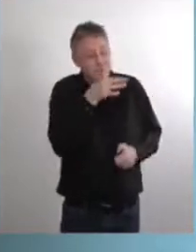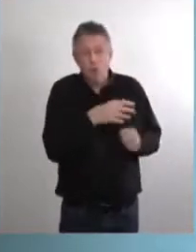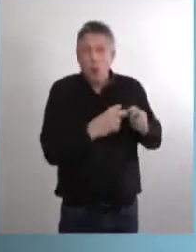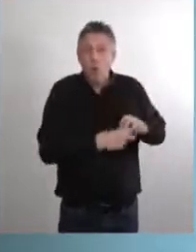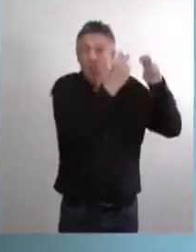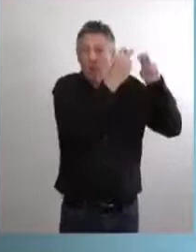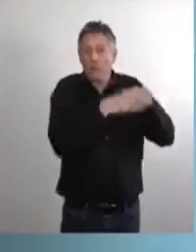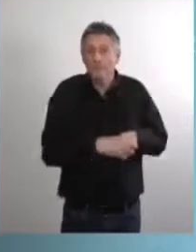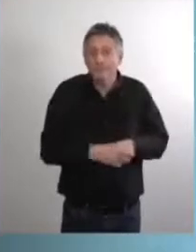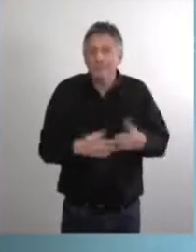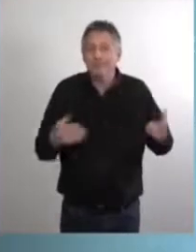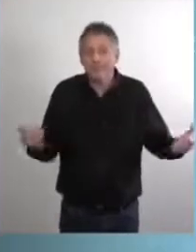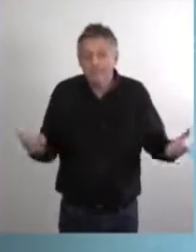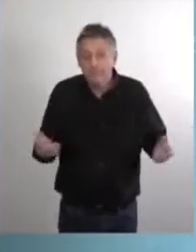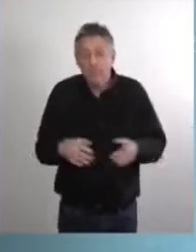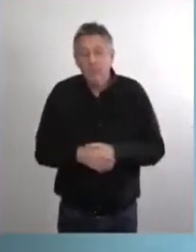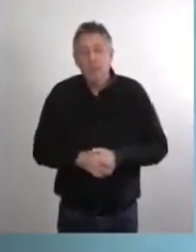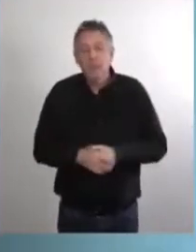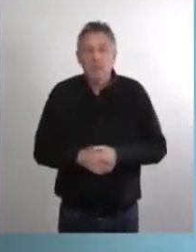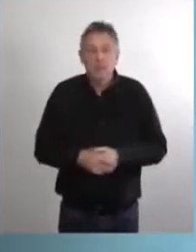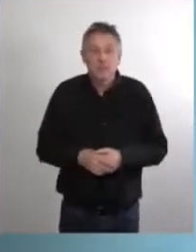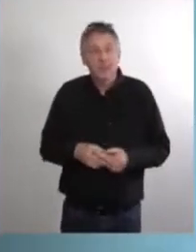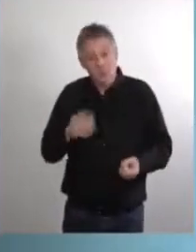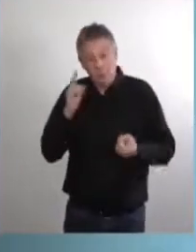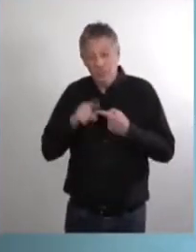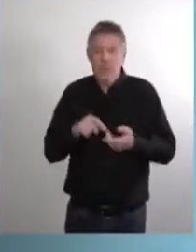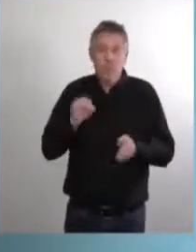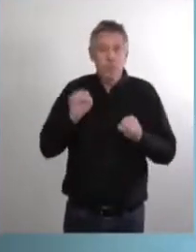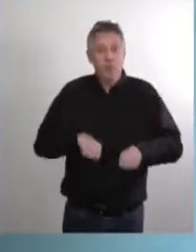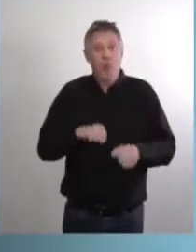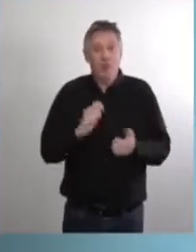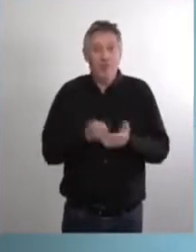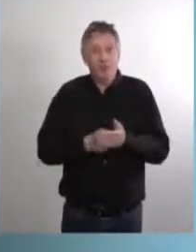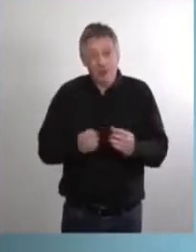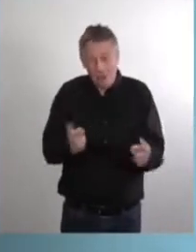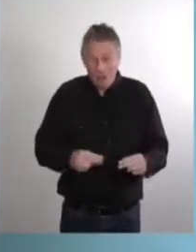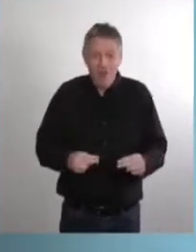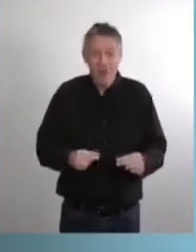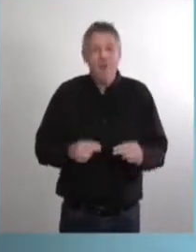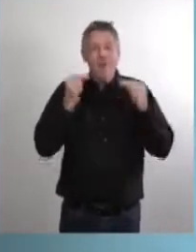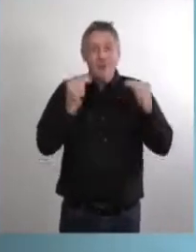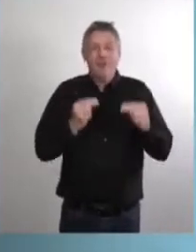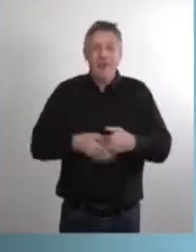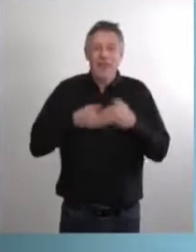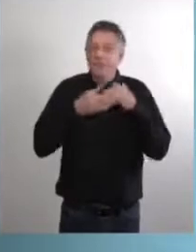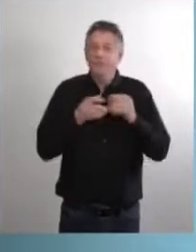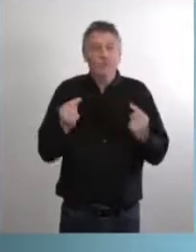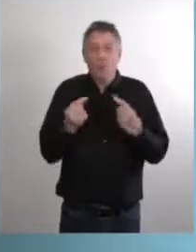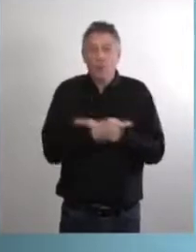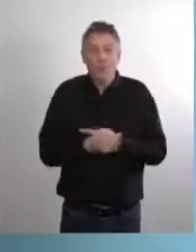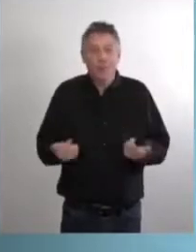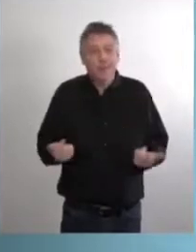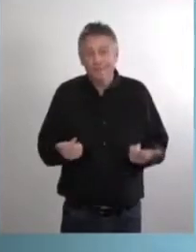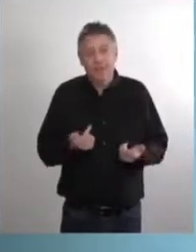c'est pas un geste vers le pouvoir d'achat, bien au contraire, c'est un nouveau coup sur le